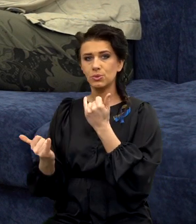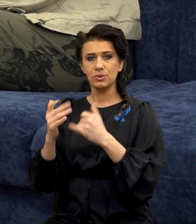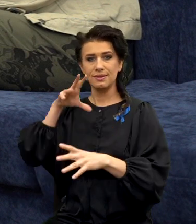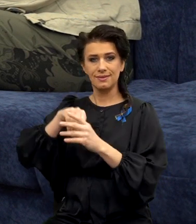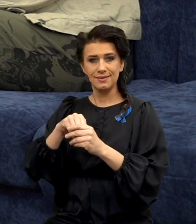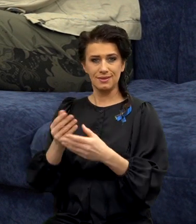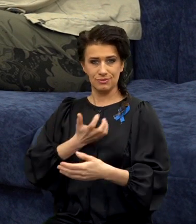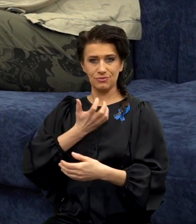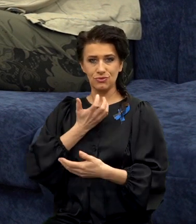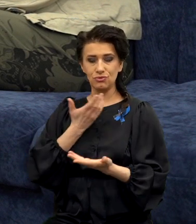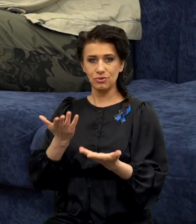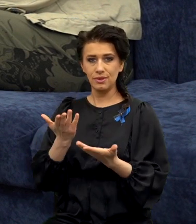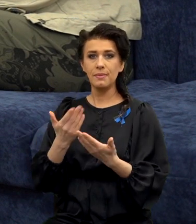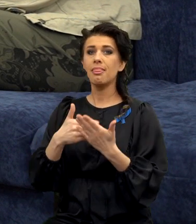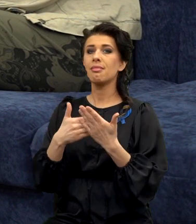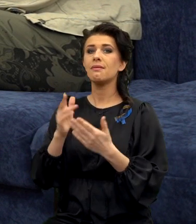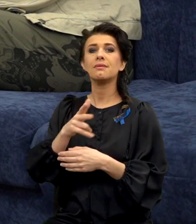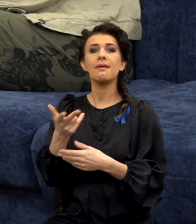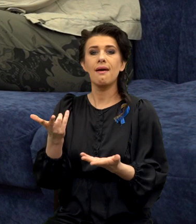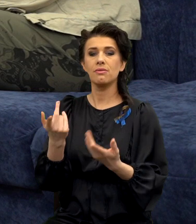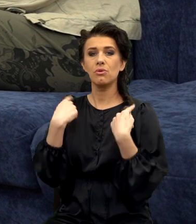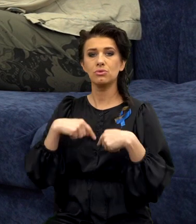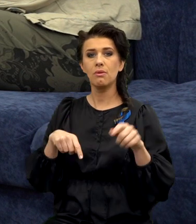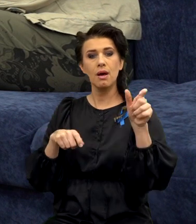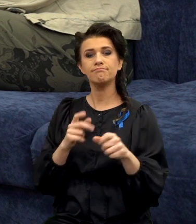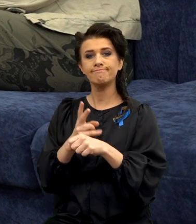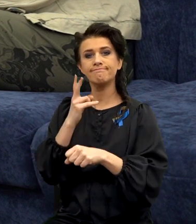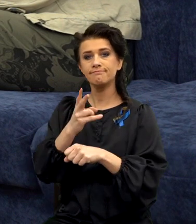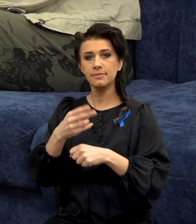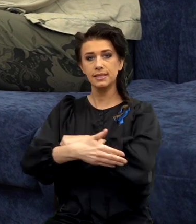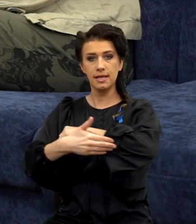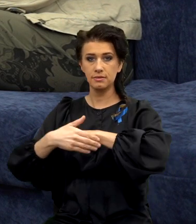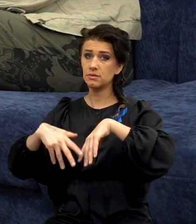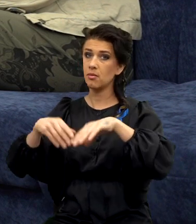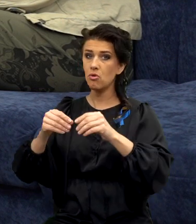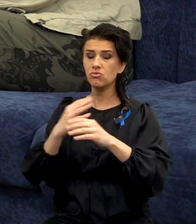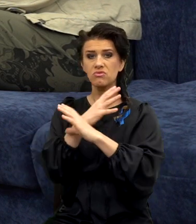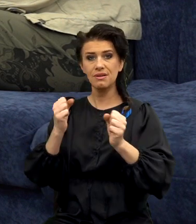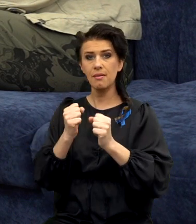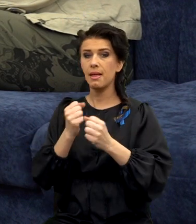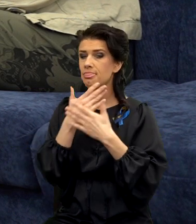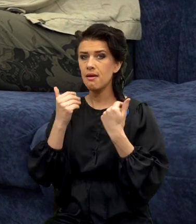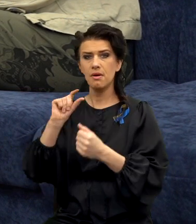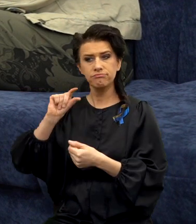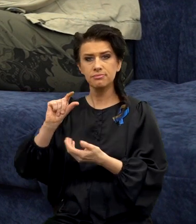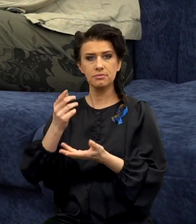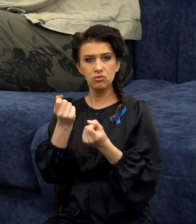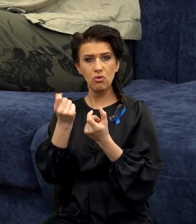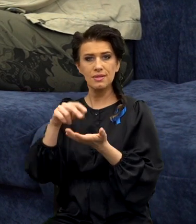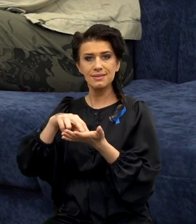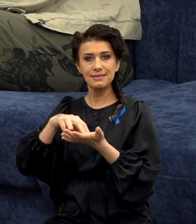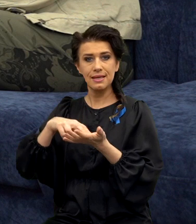tego, kiedy te dane osoby przekroczyły granicę. Na początku nie będzie tak dużej traumy, nie będzie tak dużego